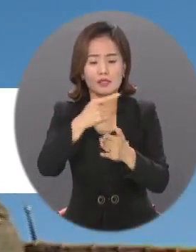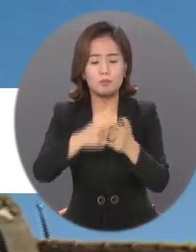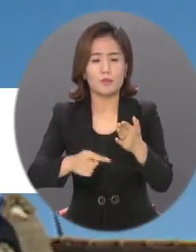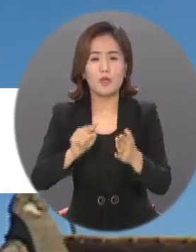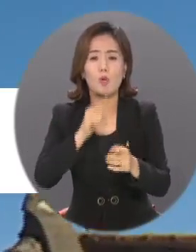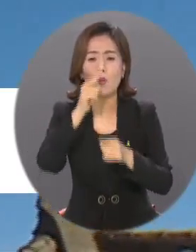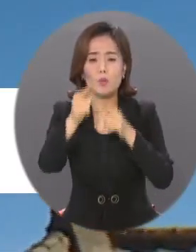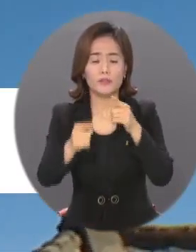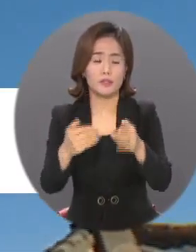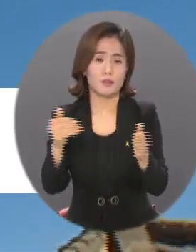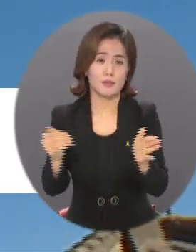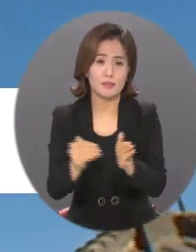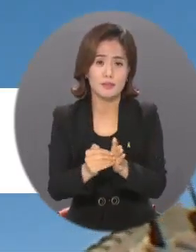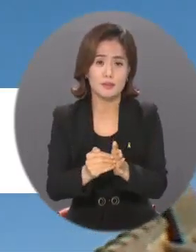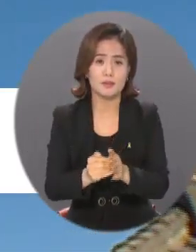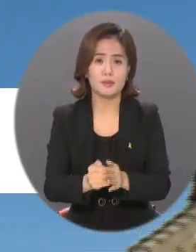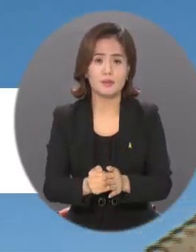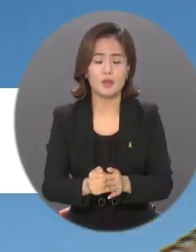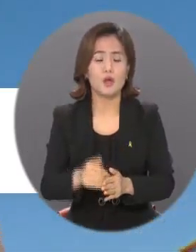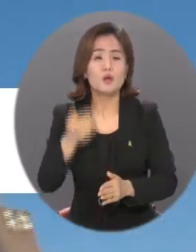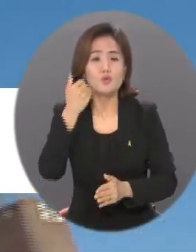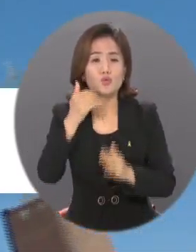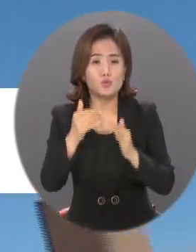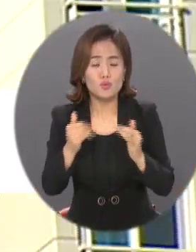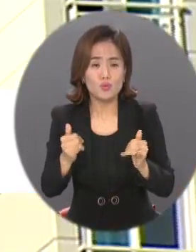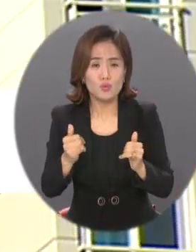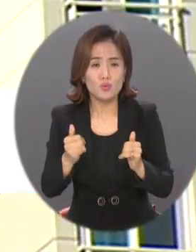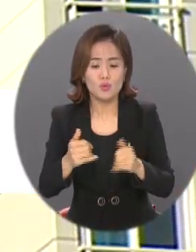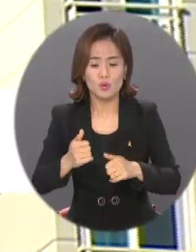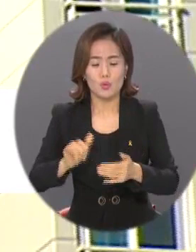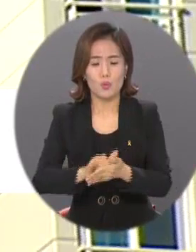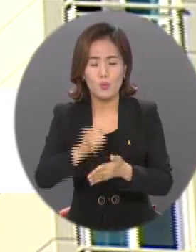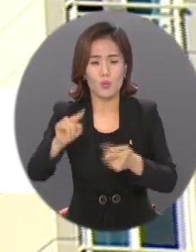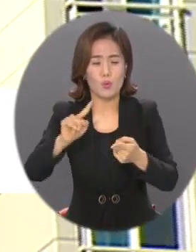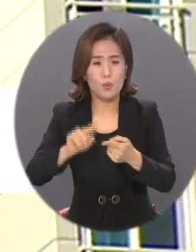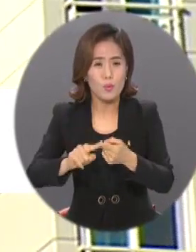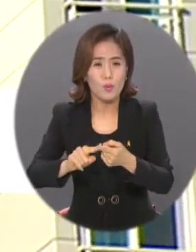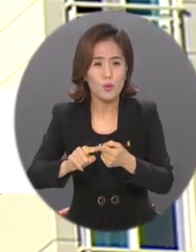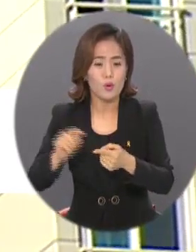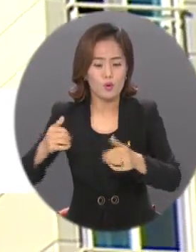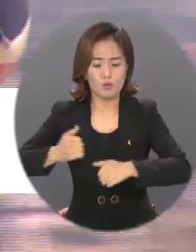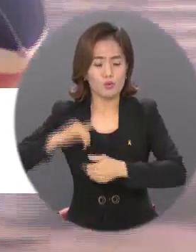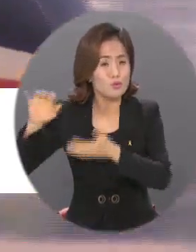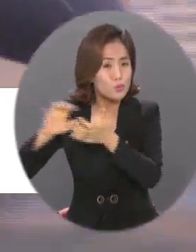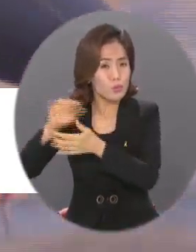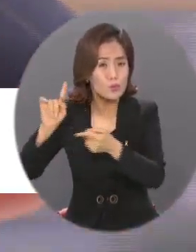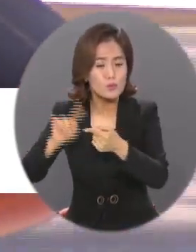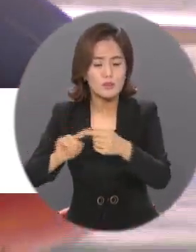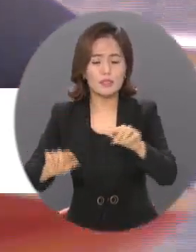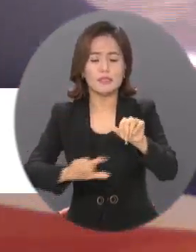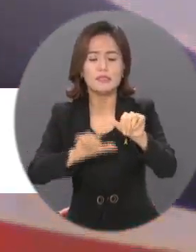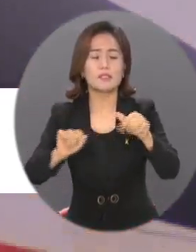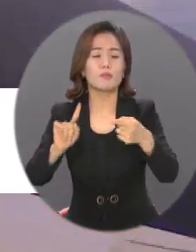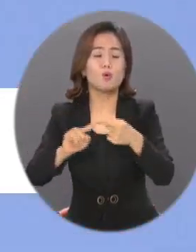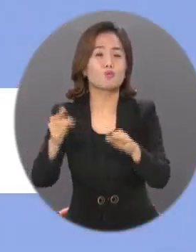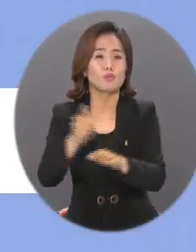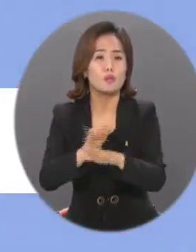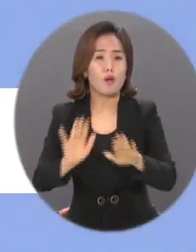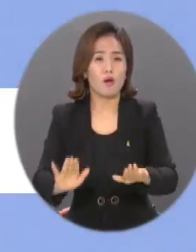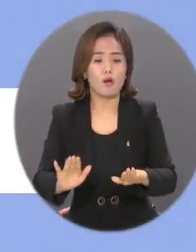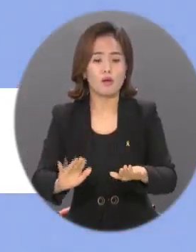신청을 마쳤습니다. 대상 주민들은 군수온보상법 시행일인 2020년 11월부터